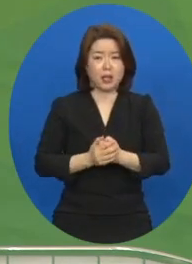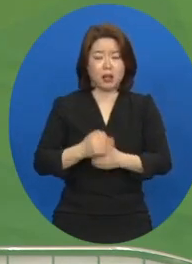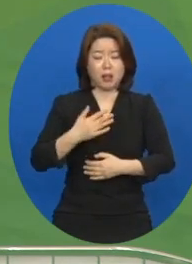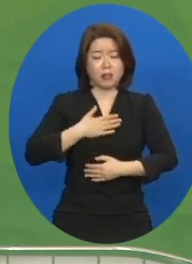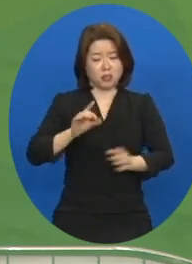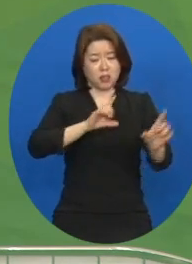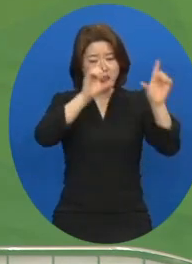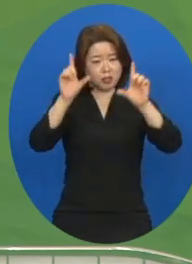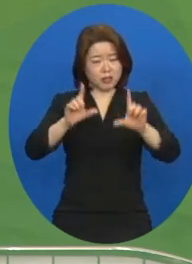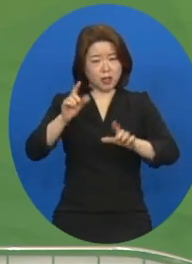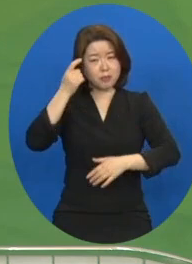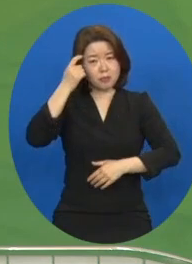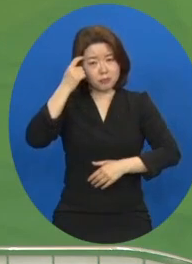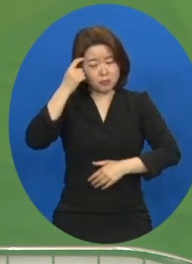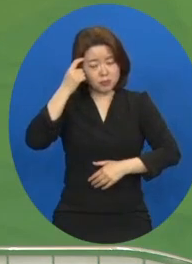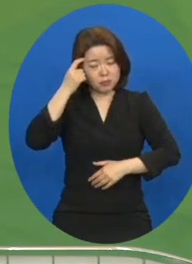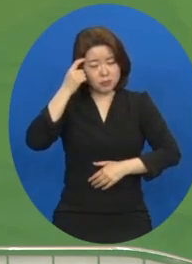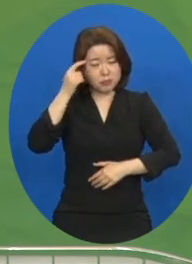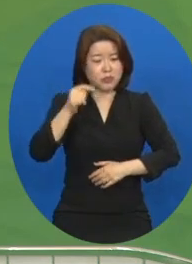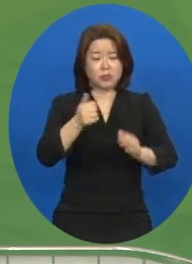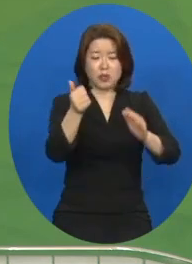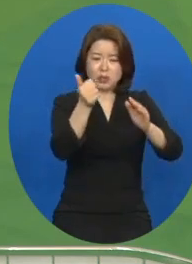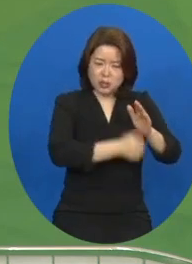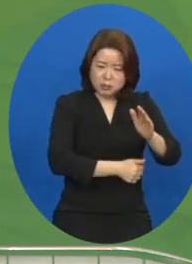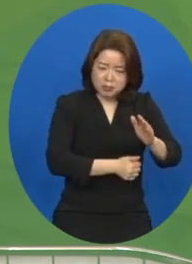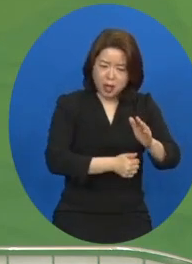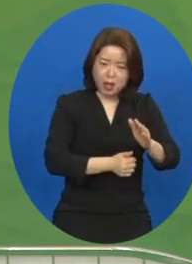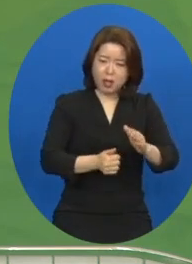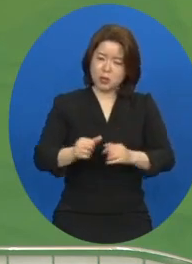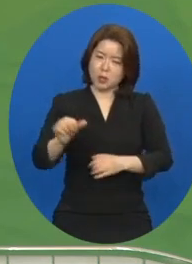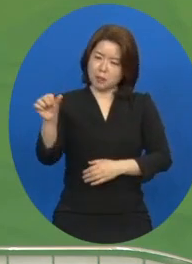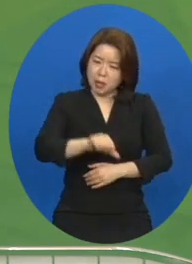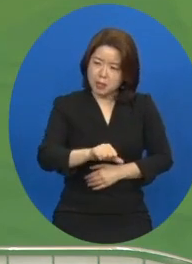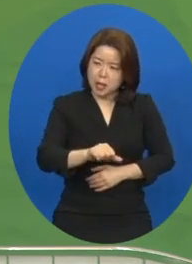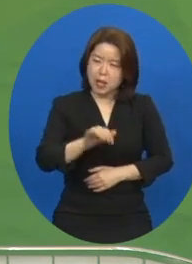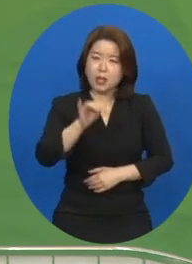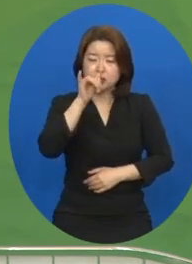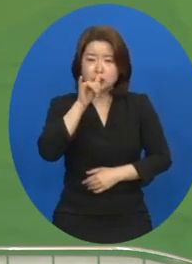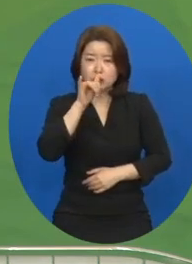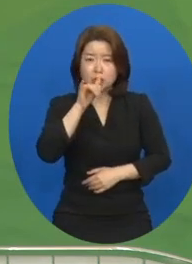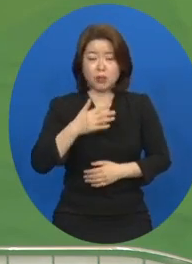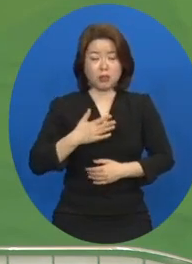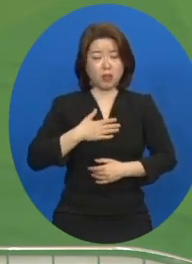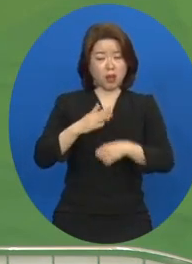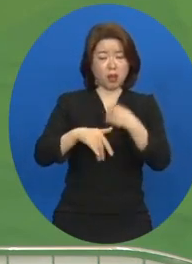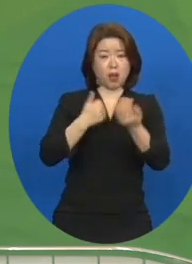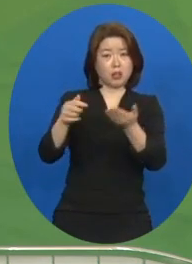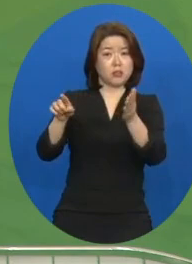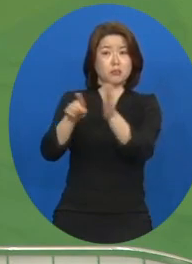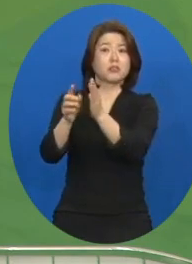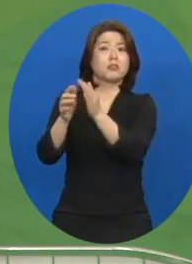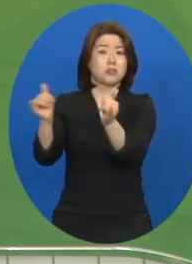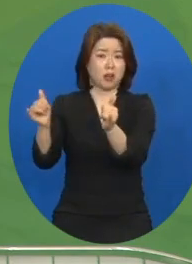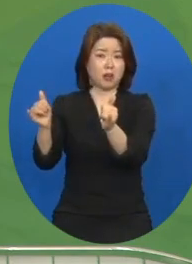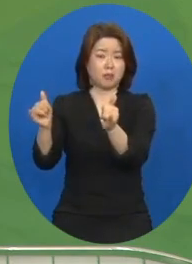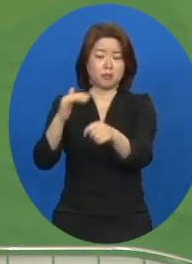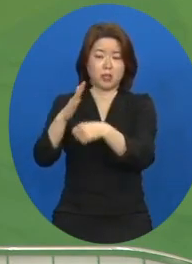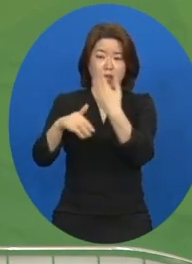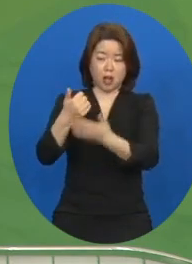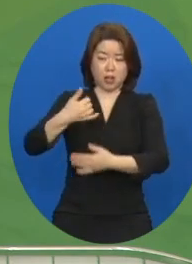이런 실패와 이런 패배가 있는가? 나는 하나님을 믿는 사람이고 하나님의